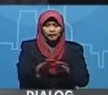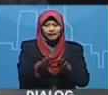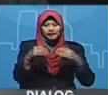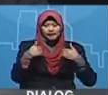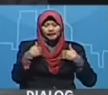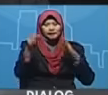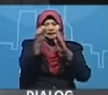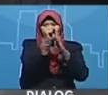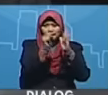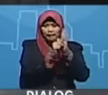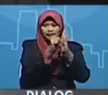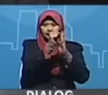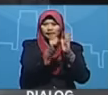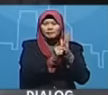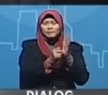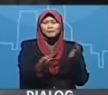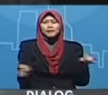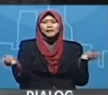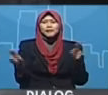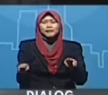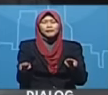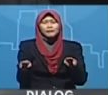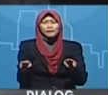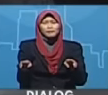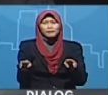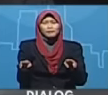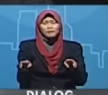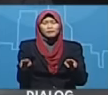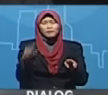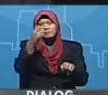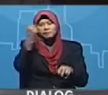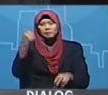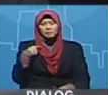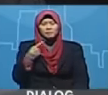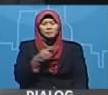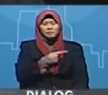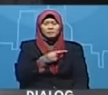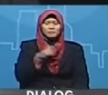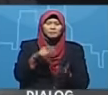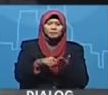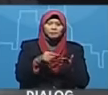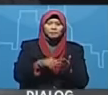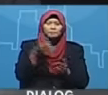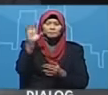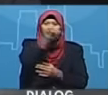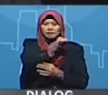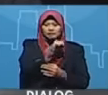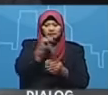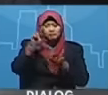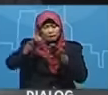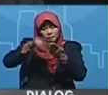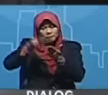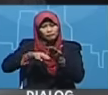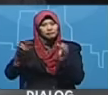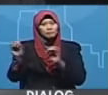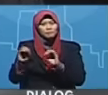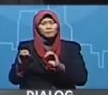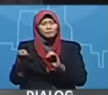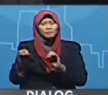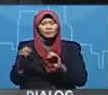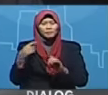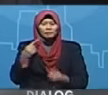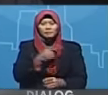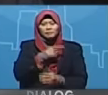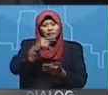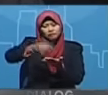terma-terma perjanjian dan syarat. Sebab itu kadang-kadang kelekaan kita ni memang kita pun tidak akan membaca. Biasanya kita akan tanda